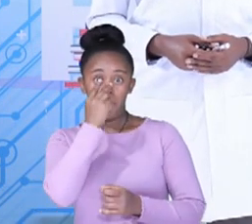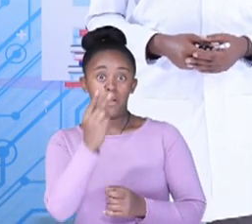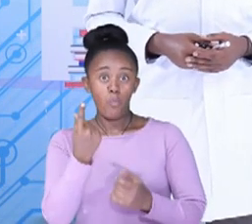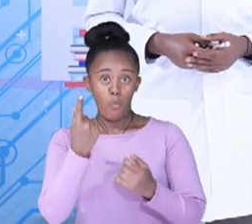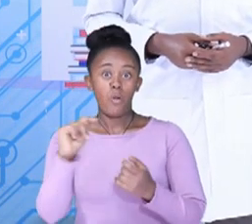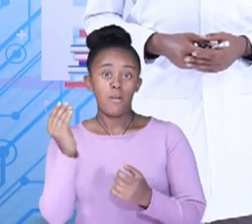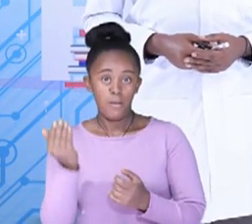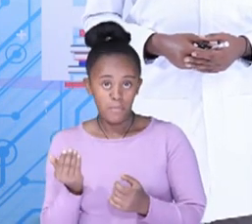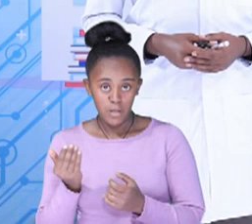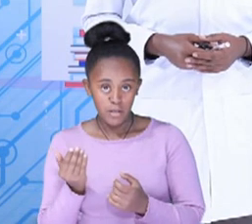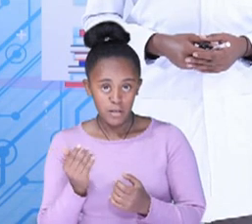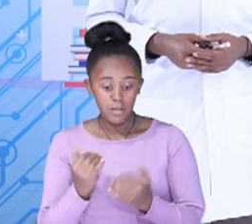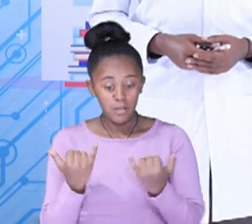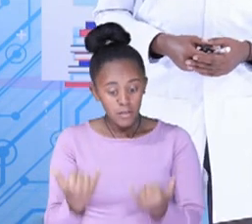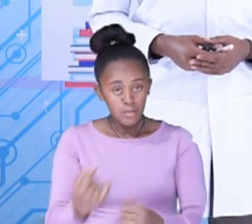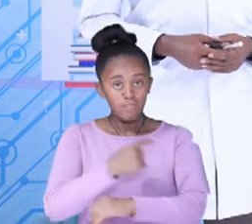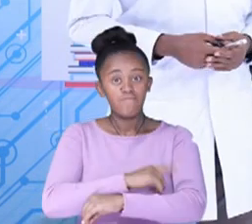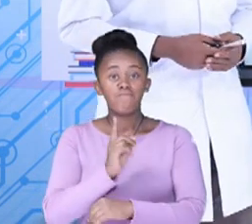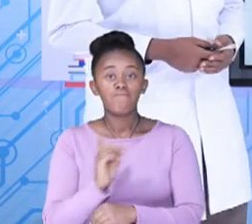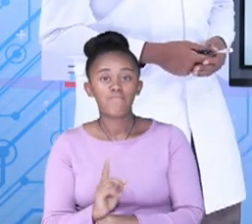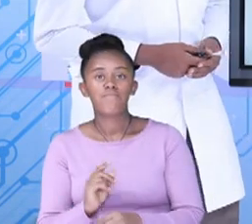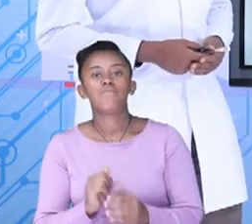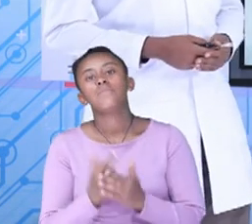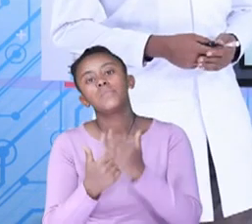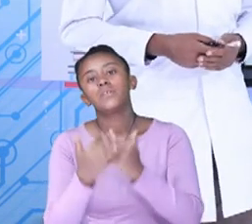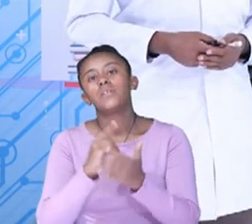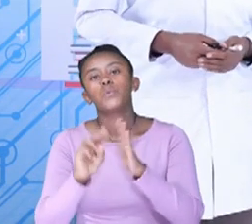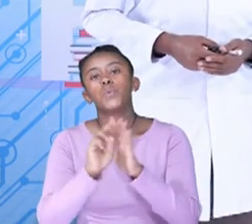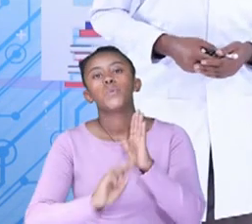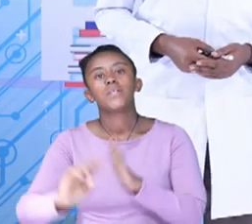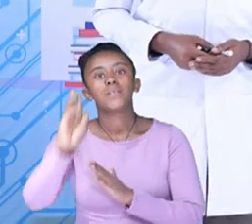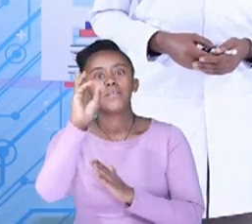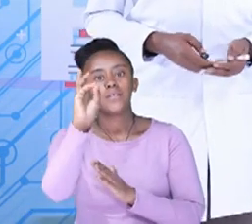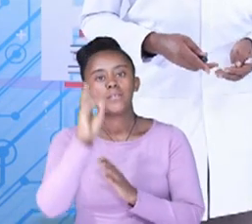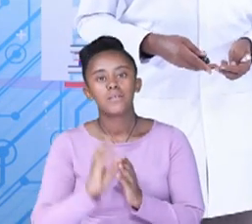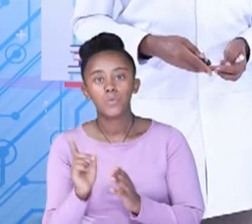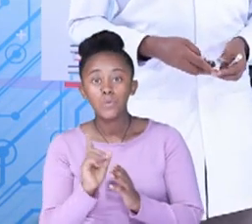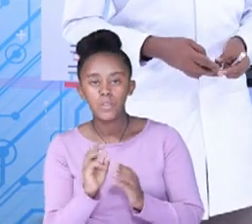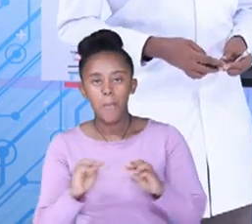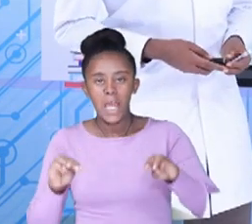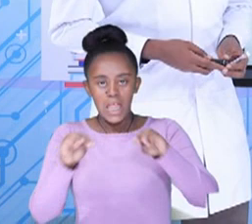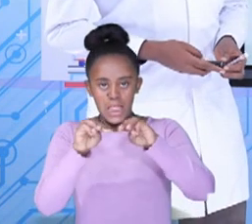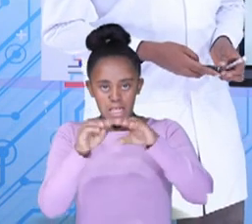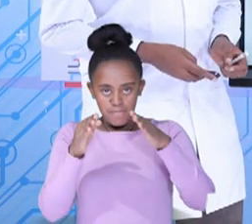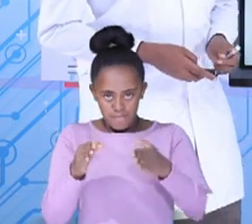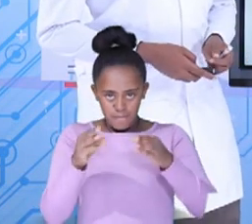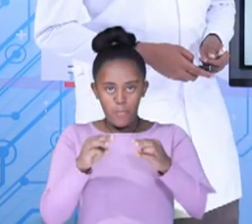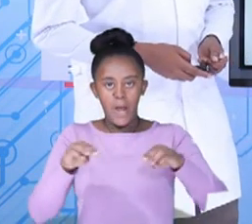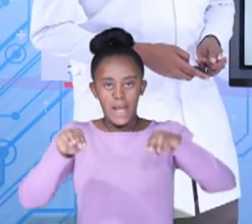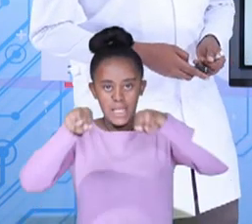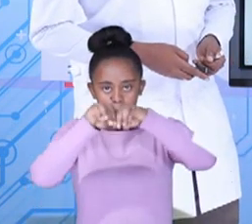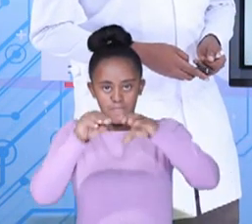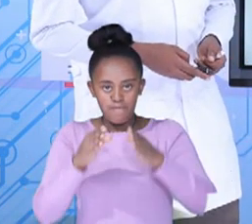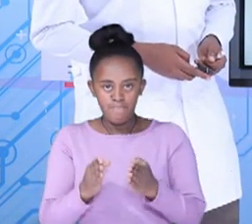ሞክረናል so for today we'll try to discuss about unit 6 which is magnetism